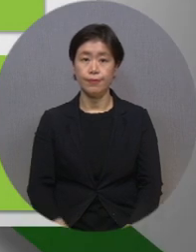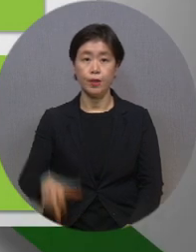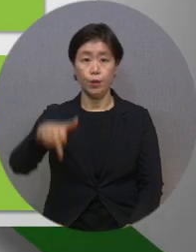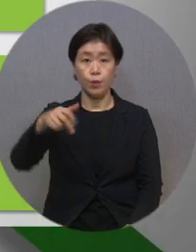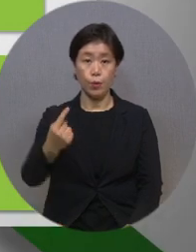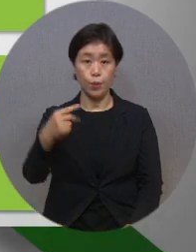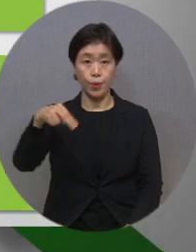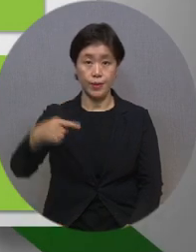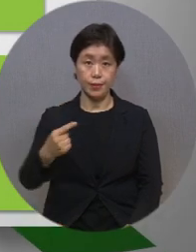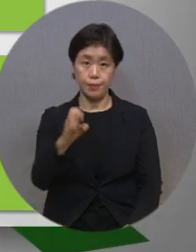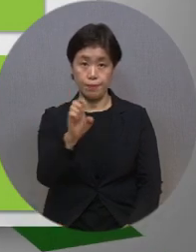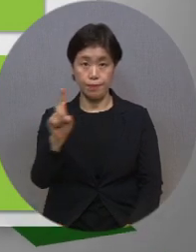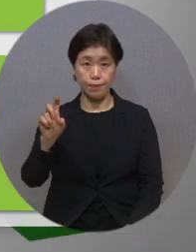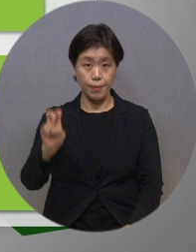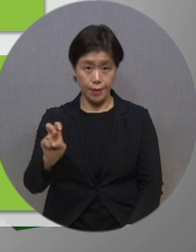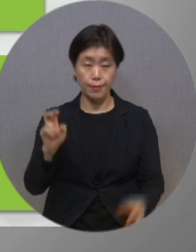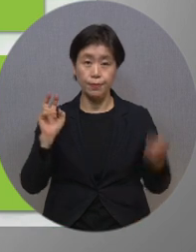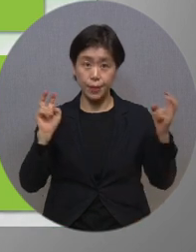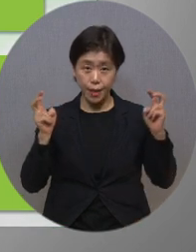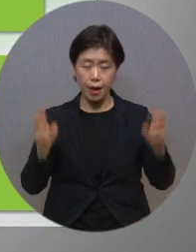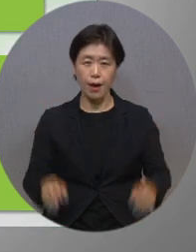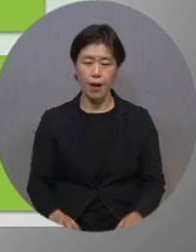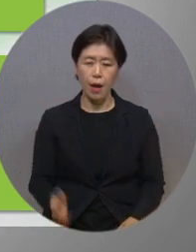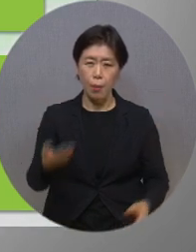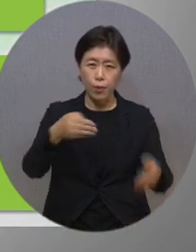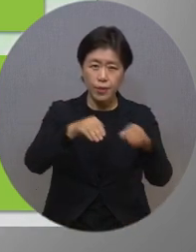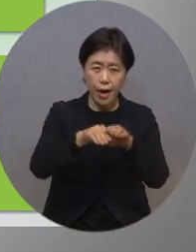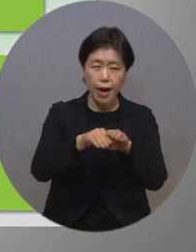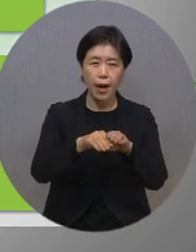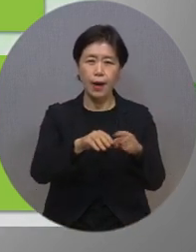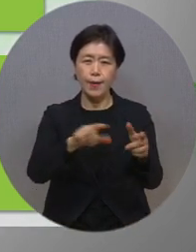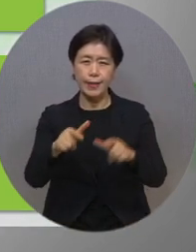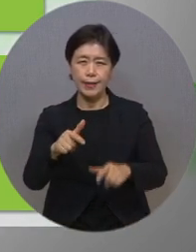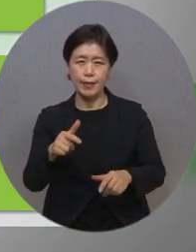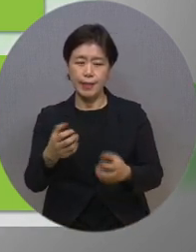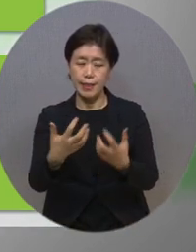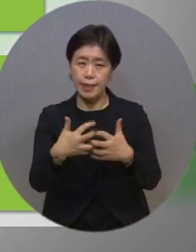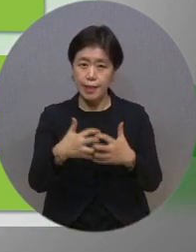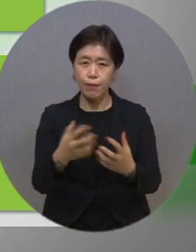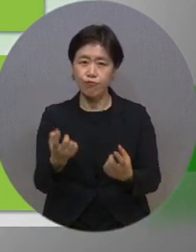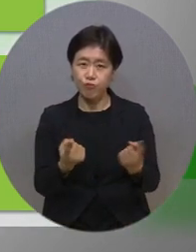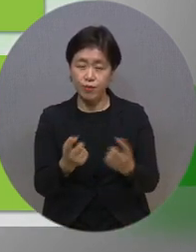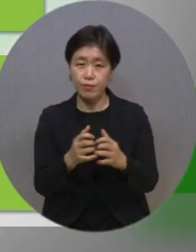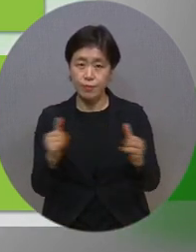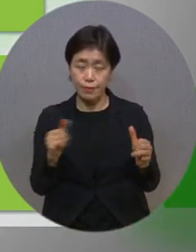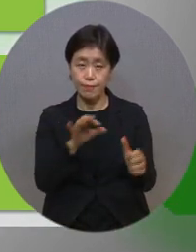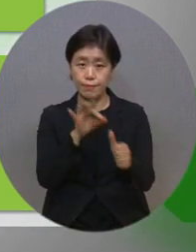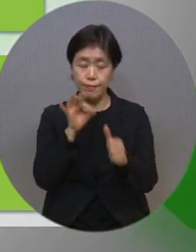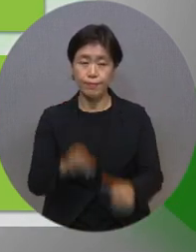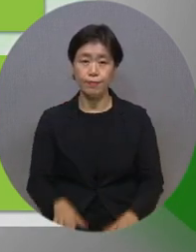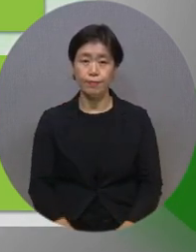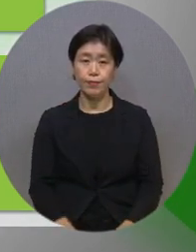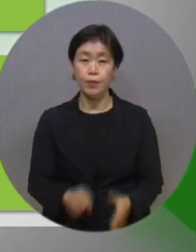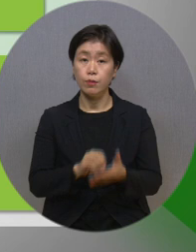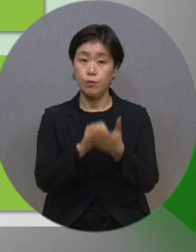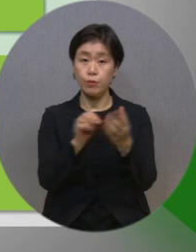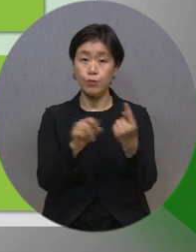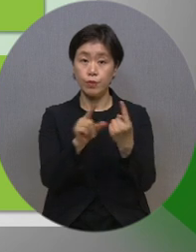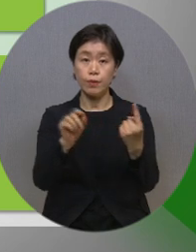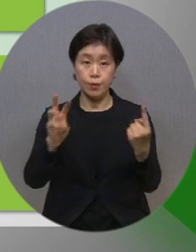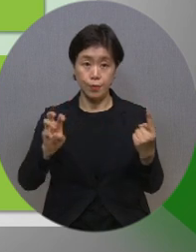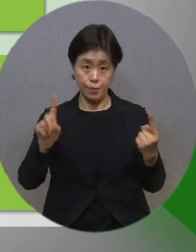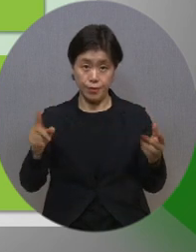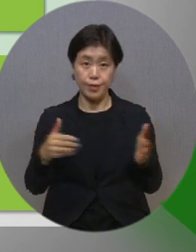주식회사 코스팜에서 주입 포장 상표 붙잡기 등 기타 기계 조작원을 모집합니다. 접수 마감일은